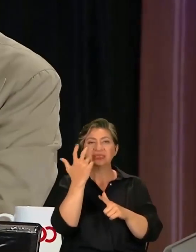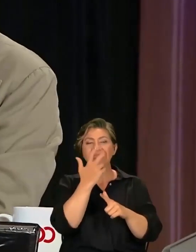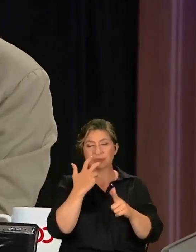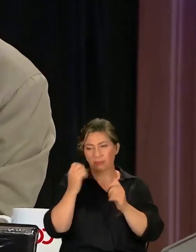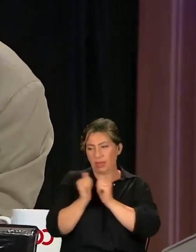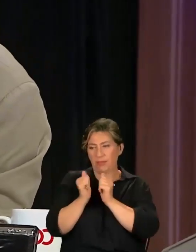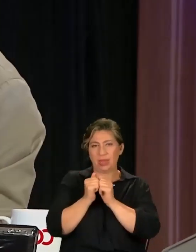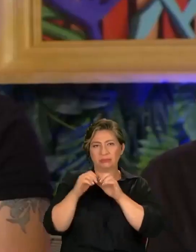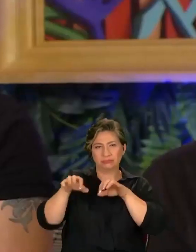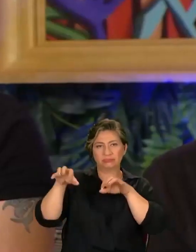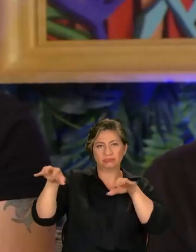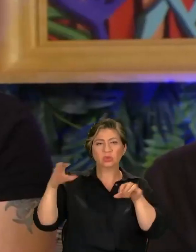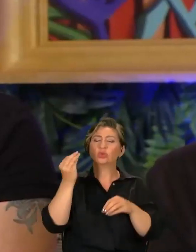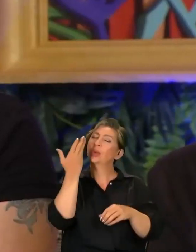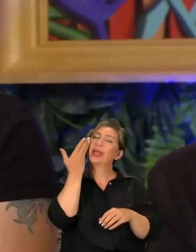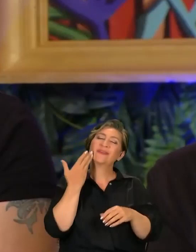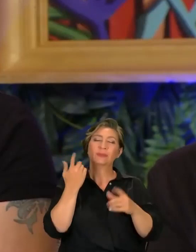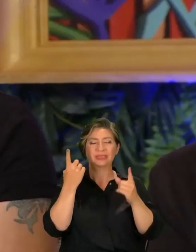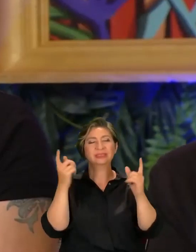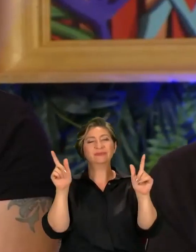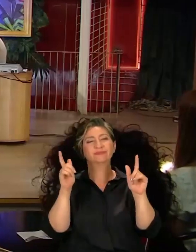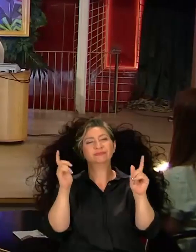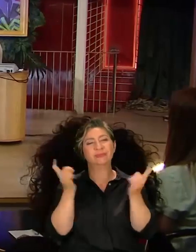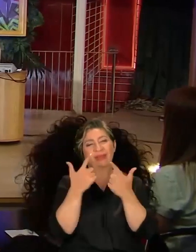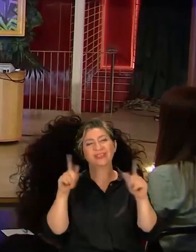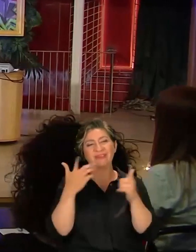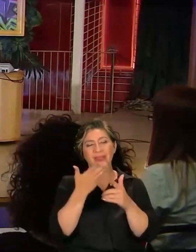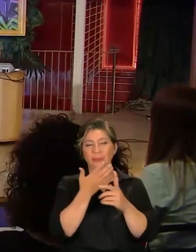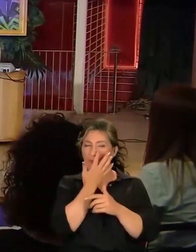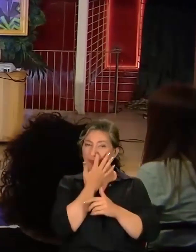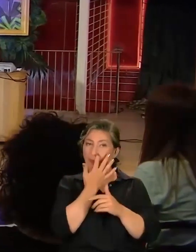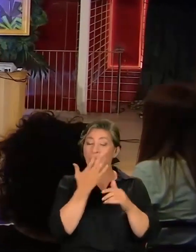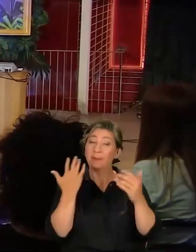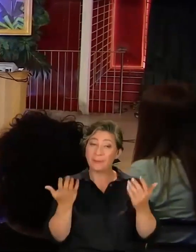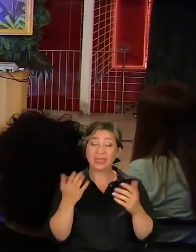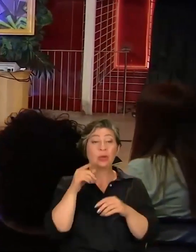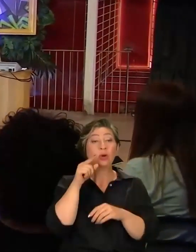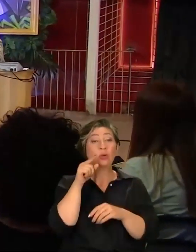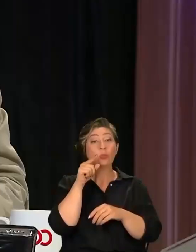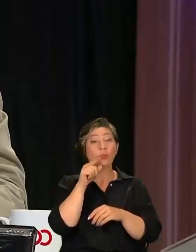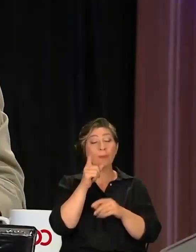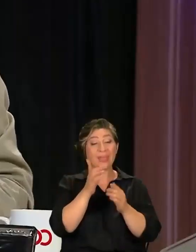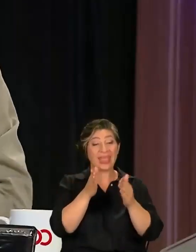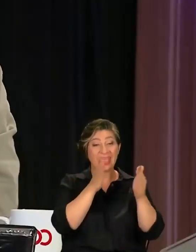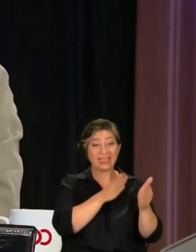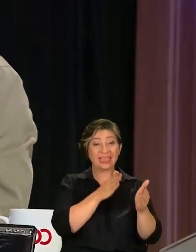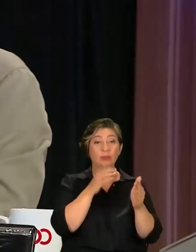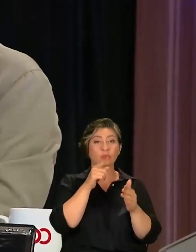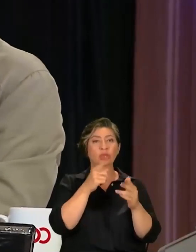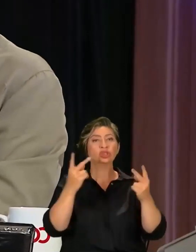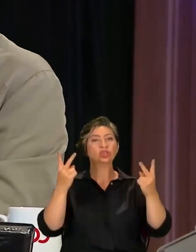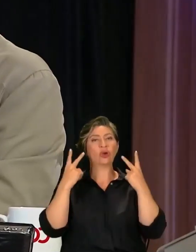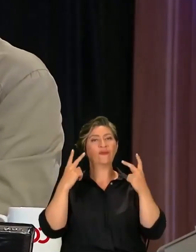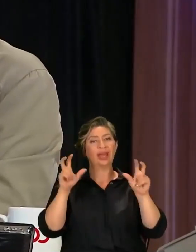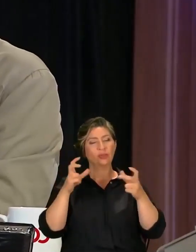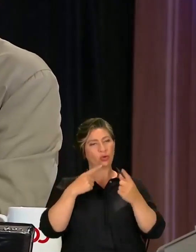orada. Çok yüksek. Güzel, keyifli. Maşallah. Peki. Şimdi bu bir yandan tabii ki bunları Show